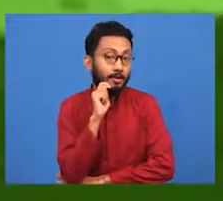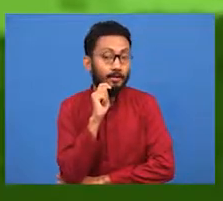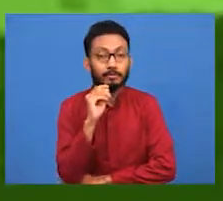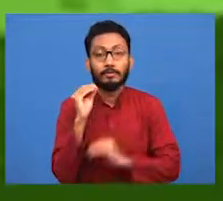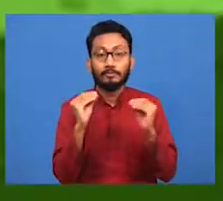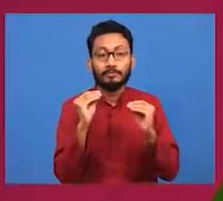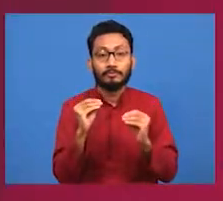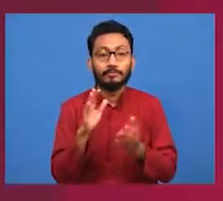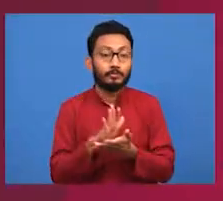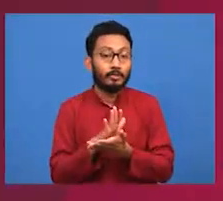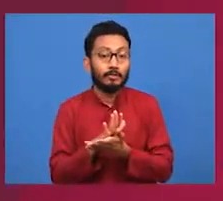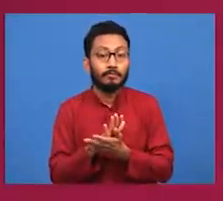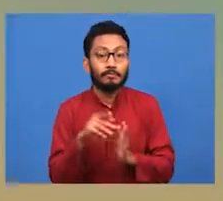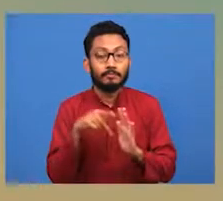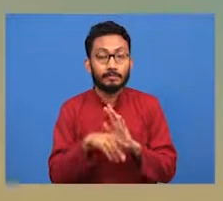Kuala Lumpur.